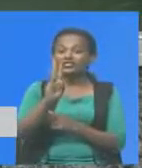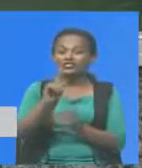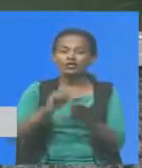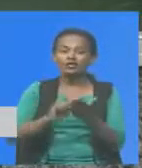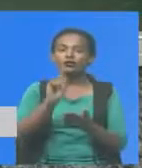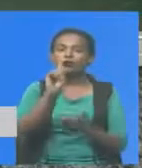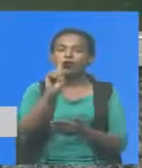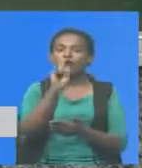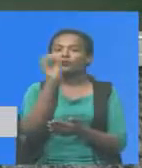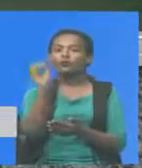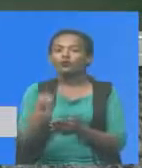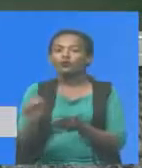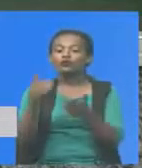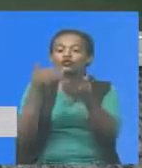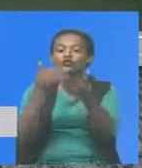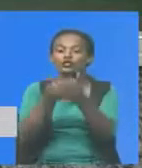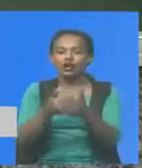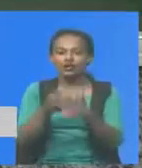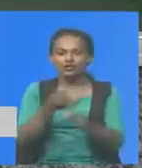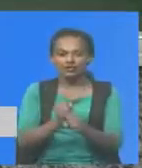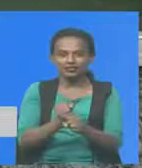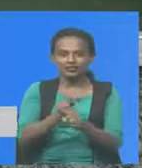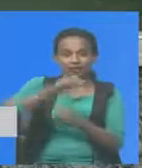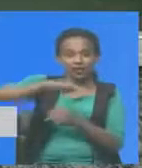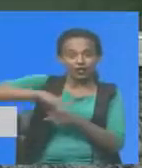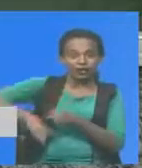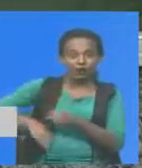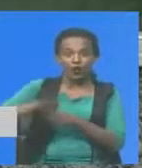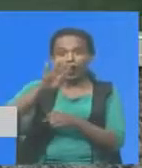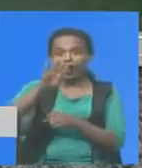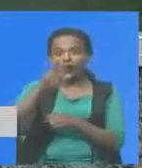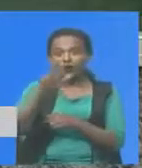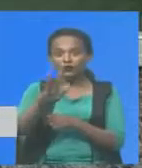የ56.1% ድርሻ ሲይዝ ቀሪው